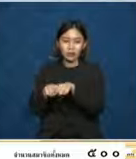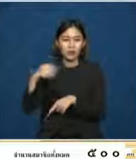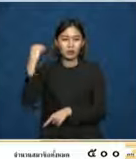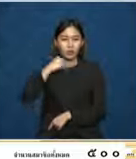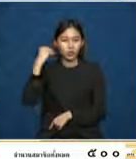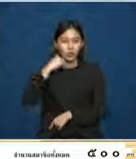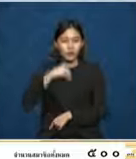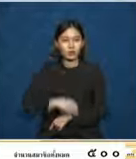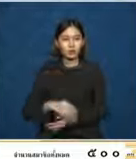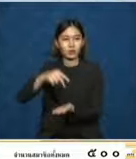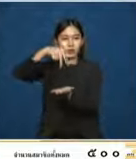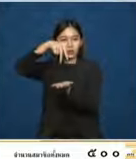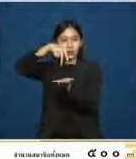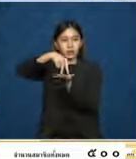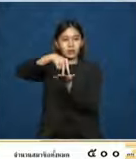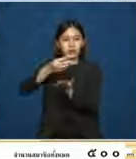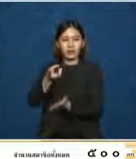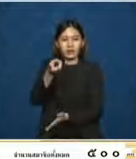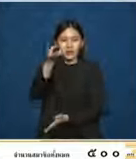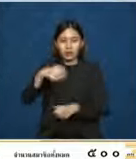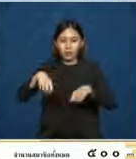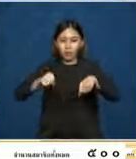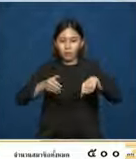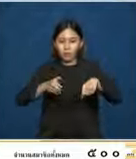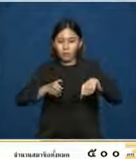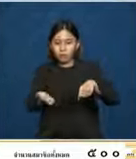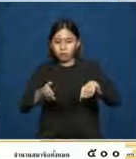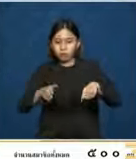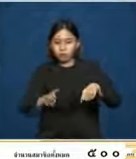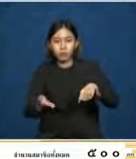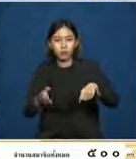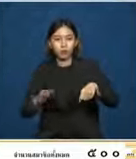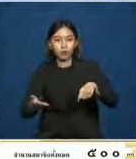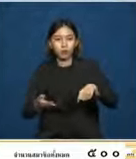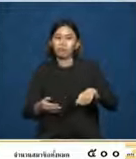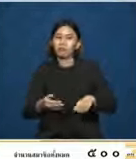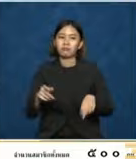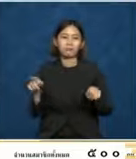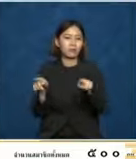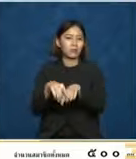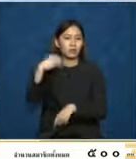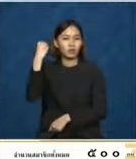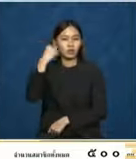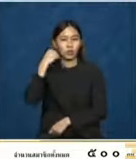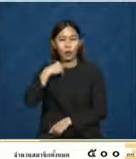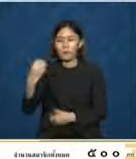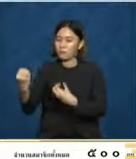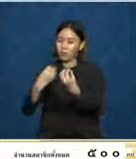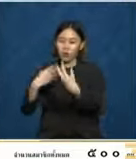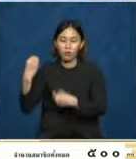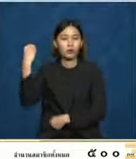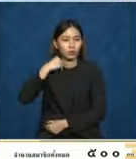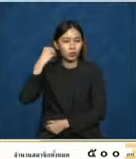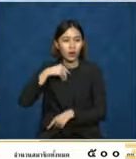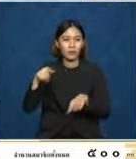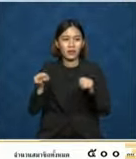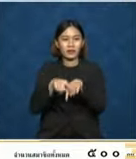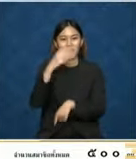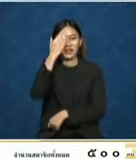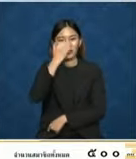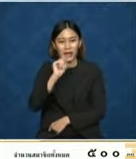ะแค่ไปยืนอยู่เนี่ยนะคะแป๊บเดียวเนี่ยค่ะล้มคัน2คัน3คันเป็นอย่างนี้ทุกวันค่ะ ได้รับเรื่องร้องเรียนทุกวันเหมือนกันค่ะสาเห